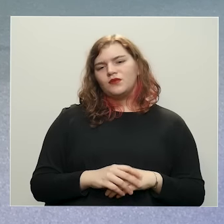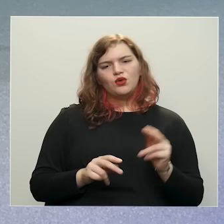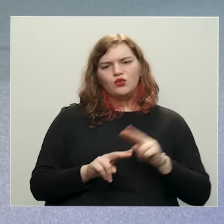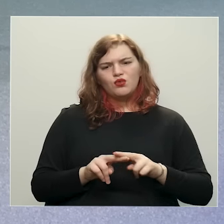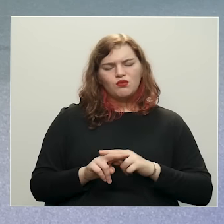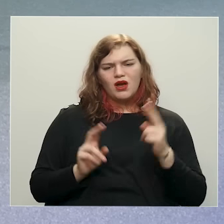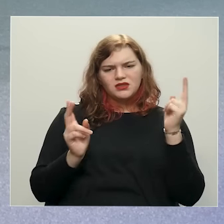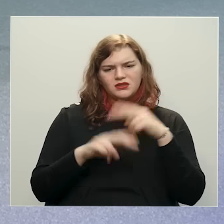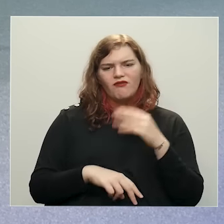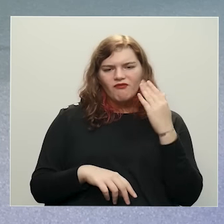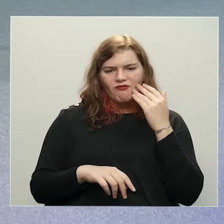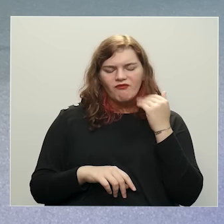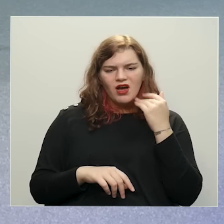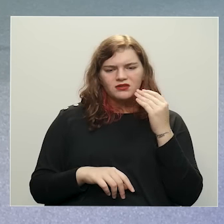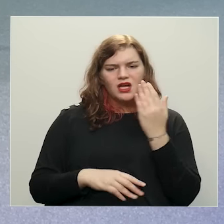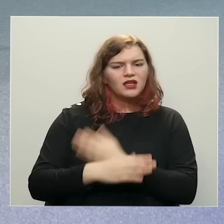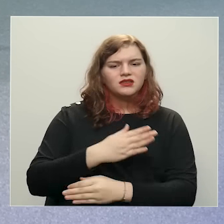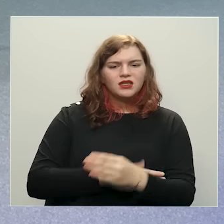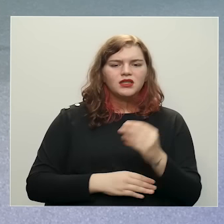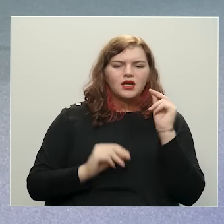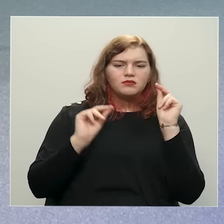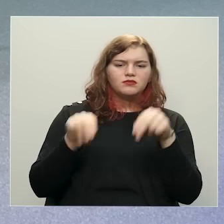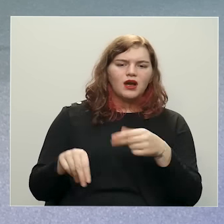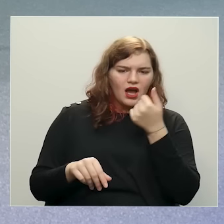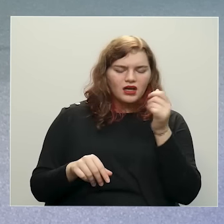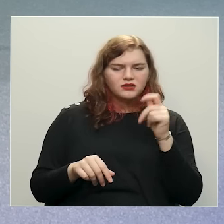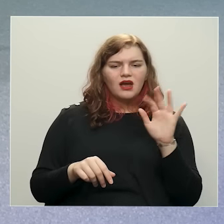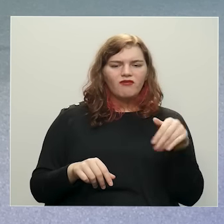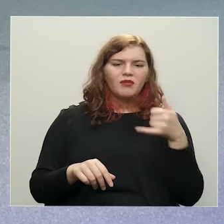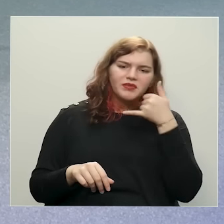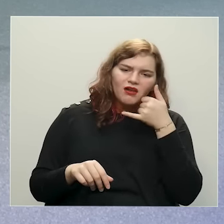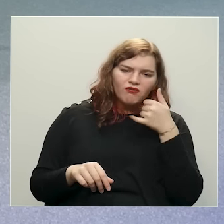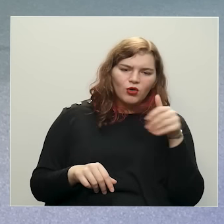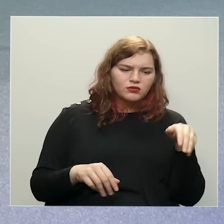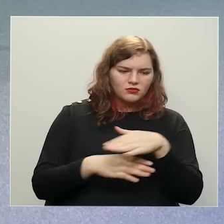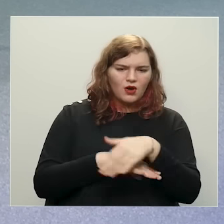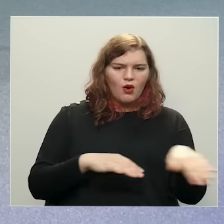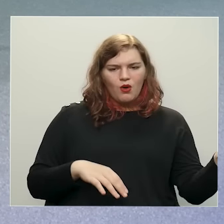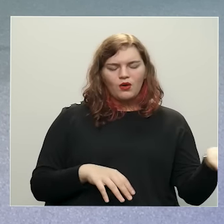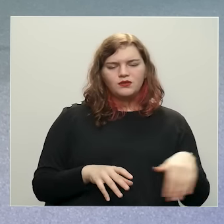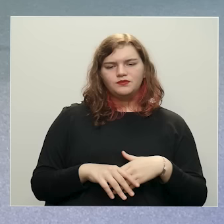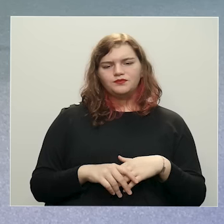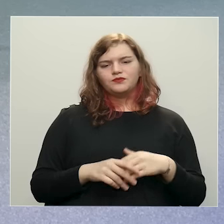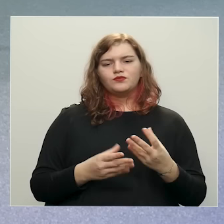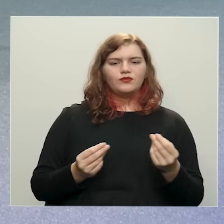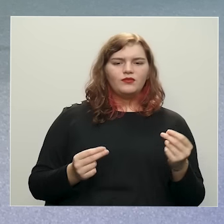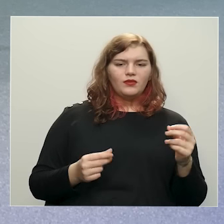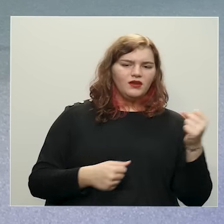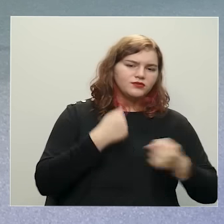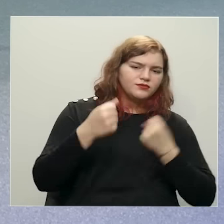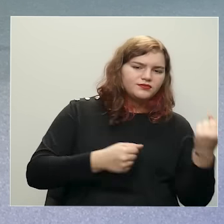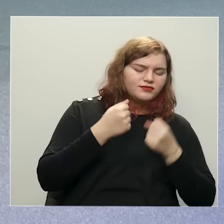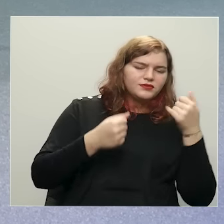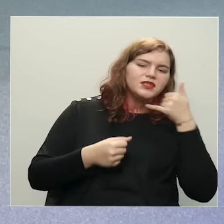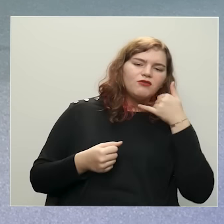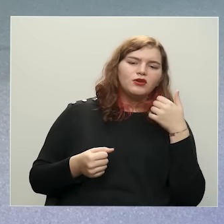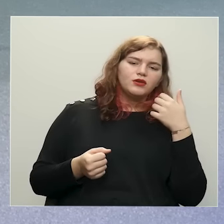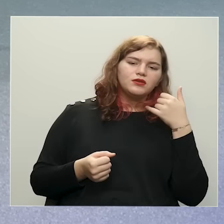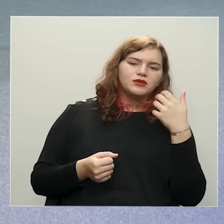handicap fata? Asta vreau să vă spun, când am ajuns acasă la Hațe, că aveam un telefon în hol, de multe ori fugea la telefon când suna